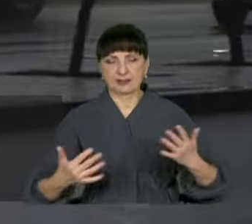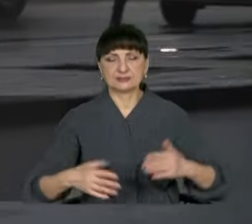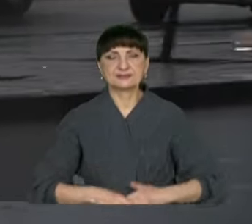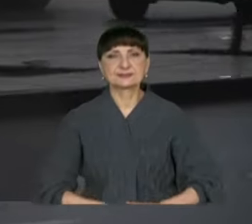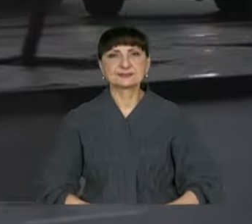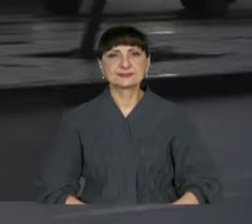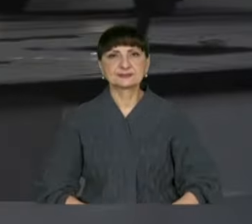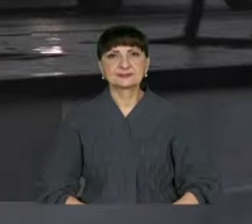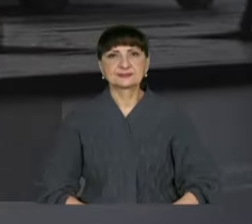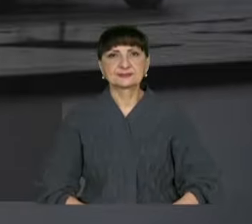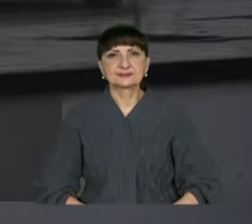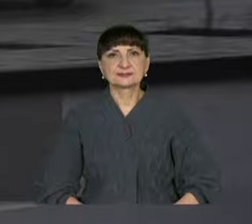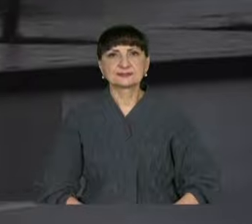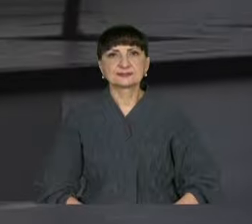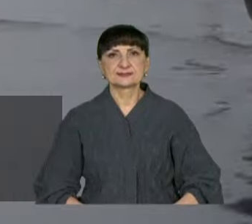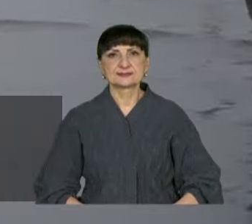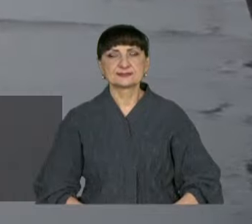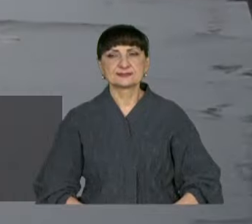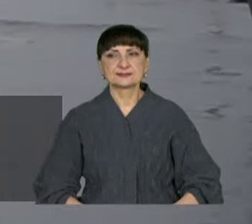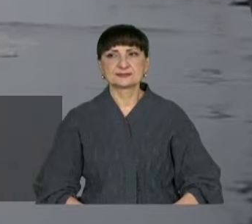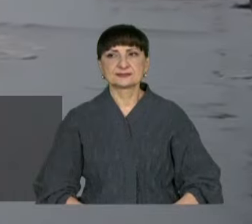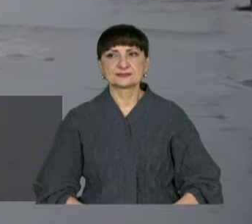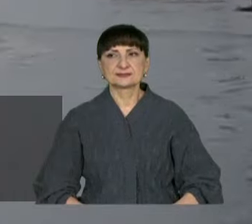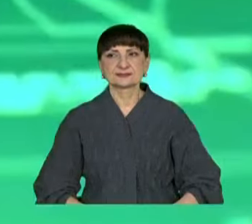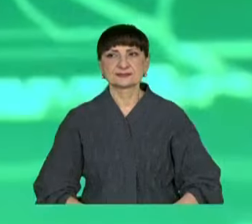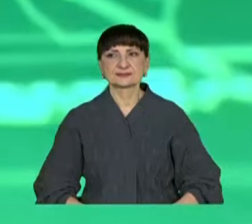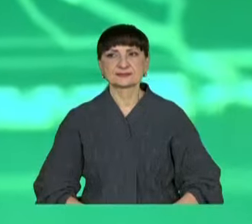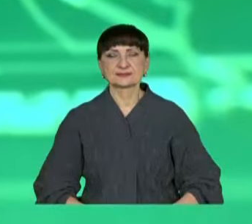Жулдуз Кайрат, Фархад Тажибаев, телеканал Алматы, Атырауская область.